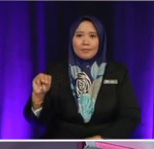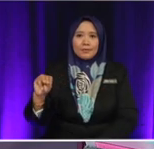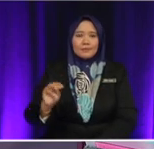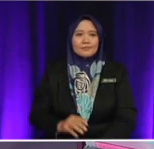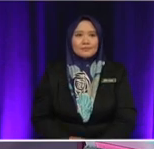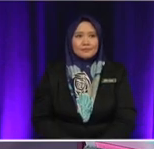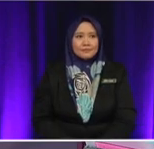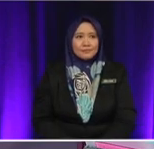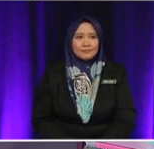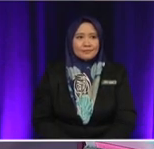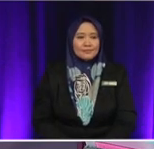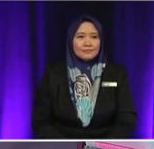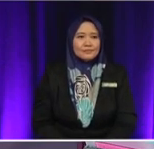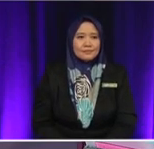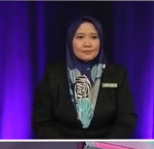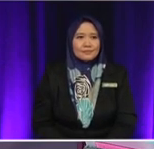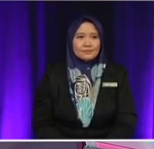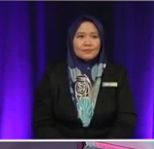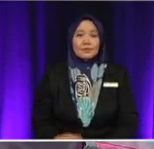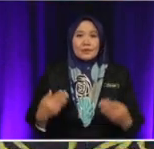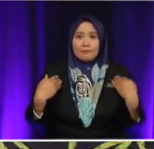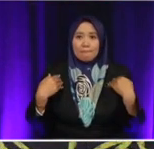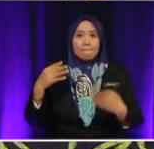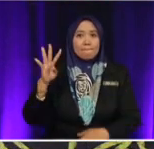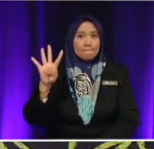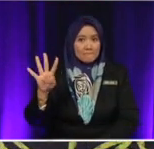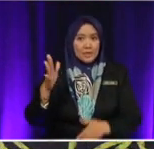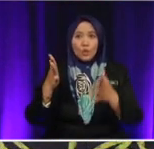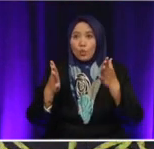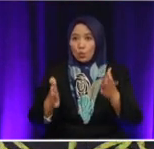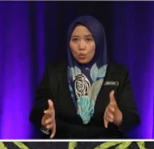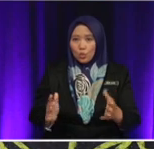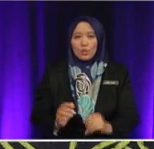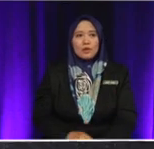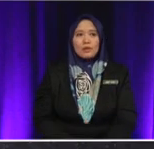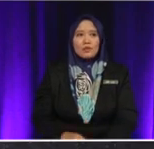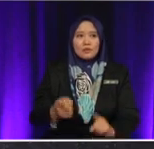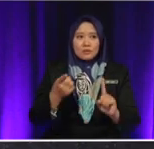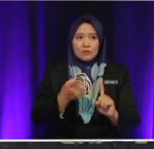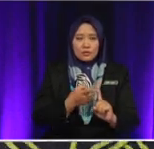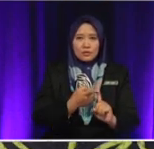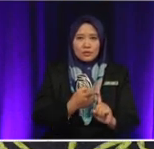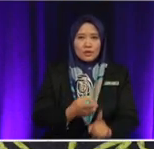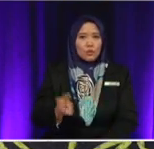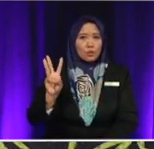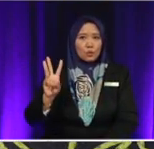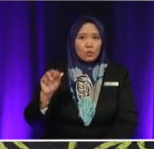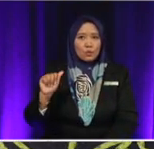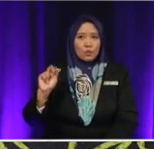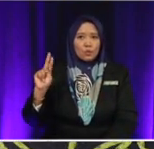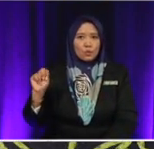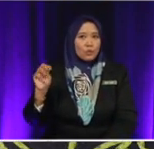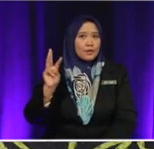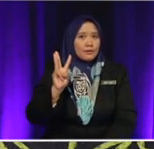Okey. Ya, hari ini Cikgu buat siapa Cikgu? Okey, ada empat orang Ifan. Iaitu yang pertama Wan Nuzulaiha. Okey, boleh angkat